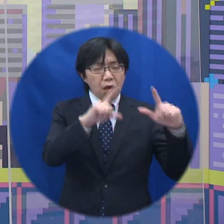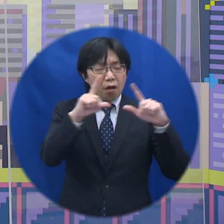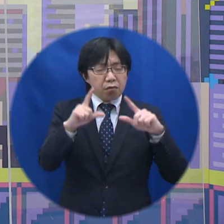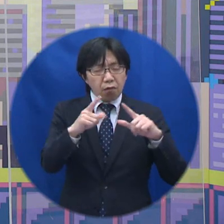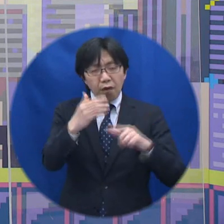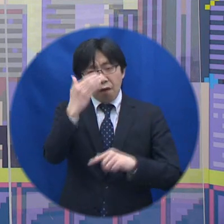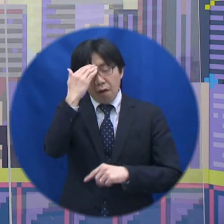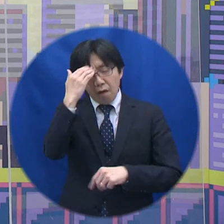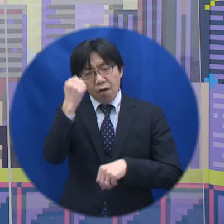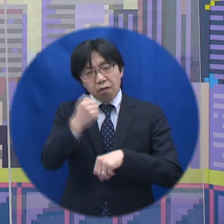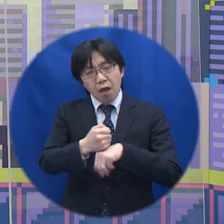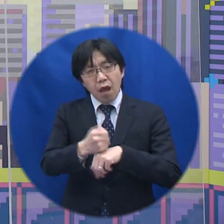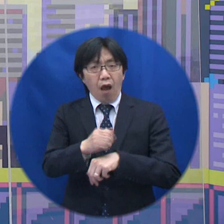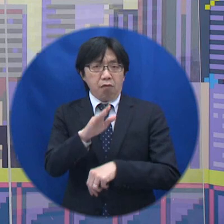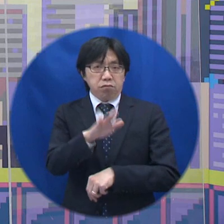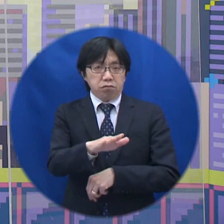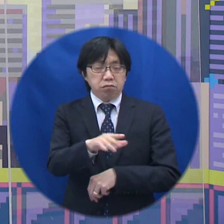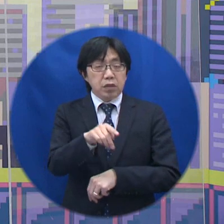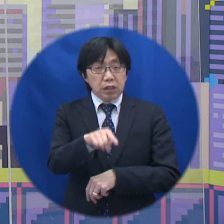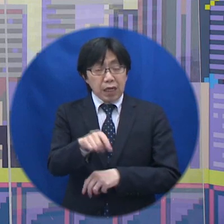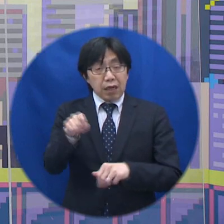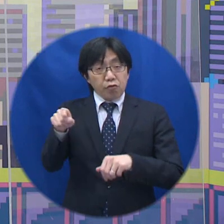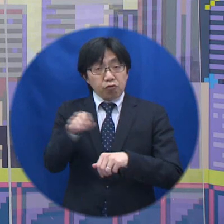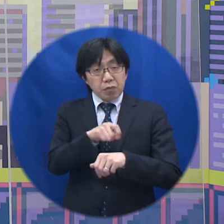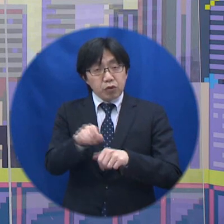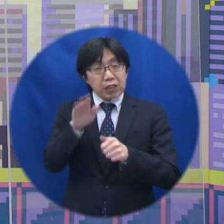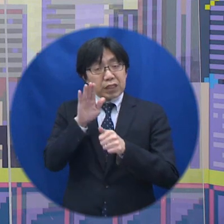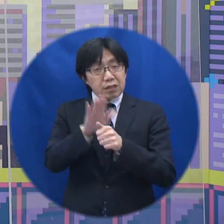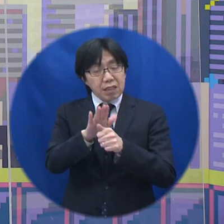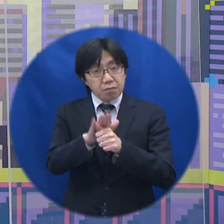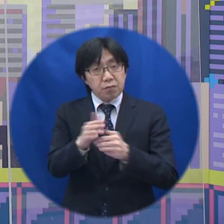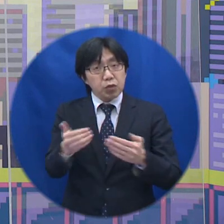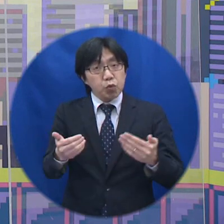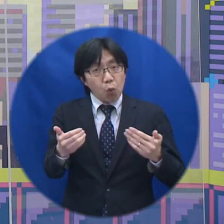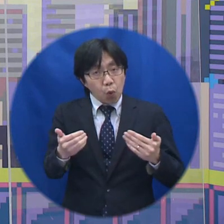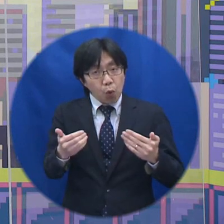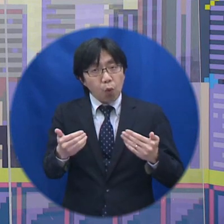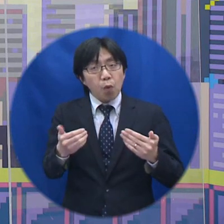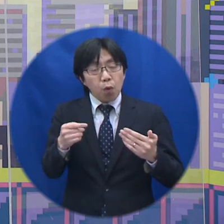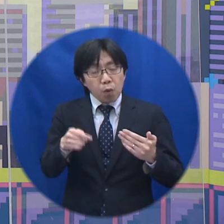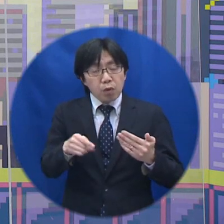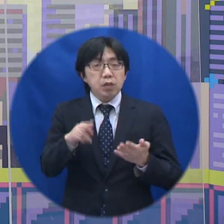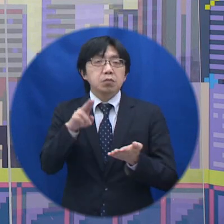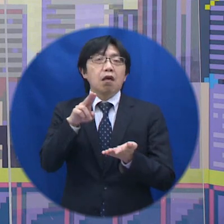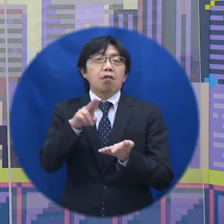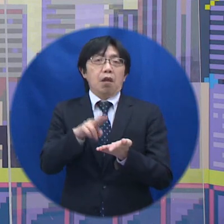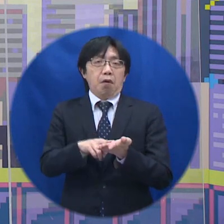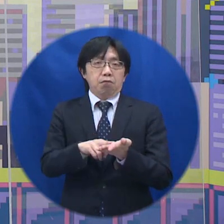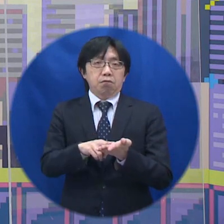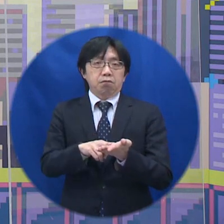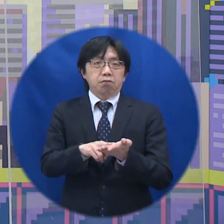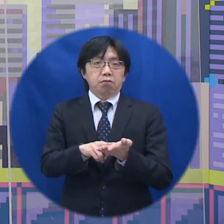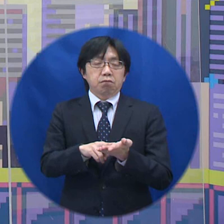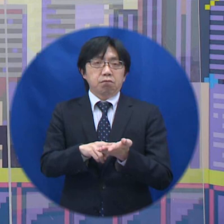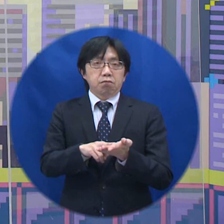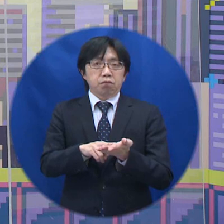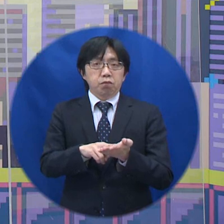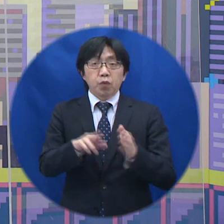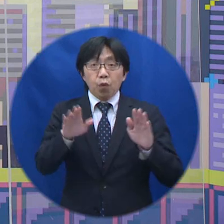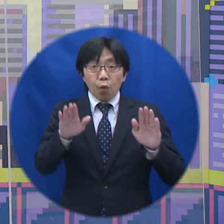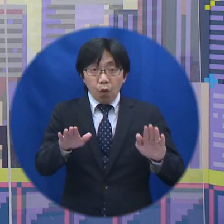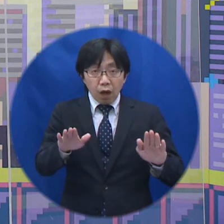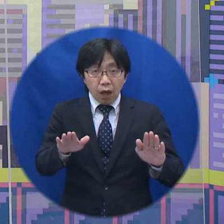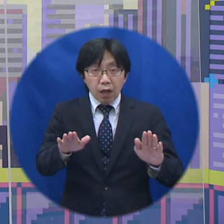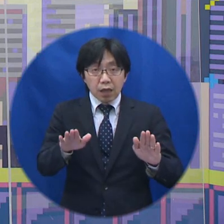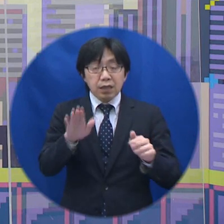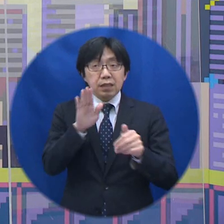ため何らかの特別な援助を必要とする状態にあるものと定義されています。 はい、 今回の